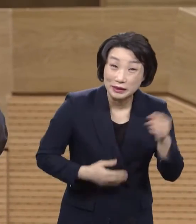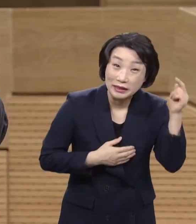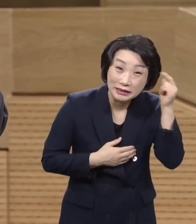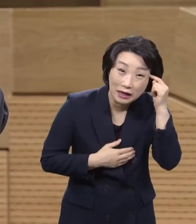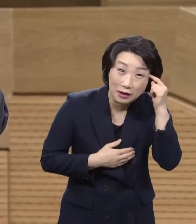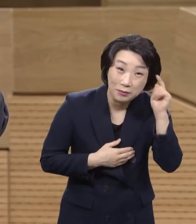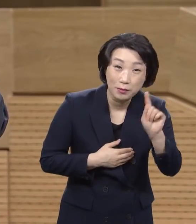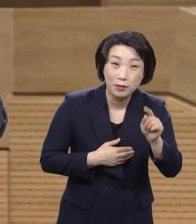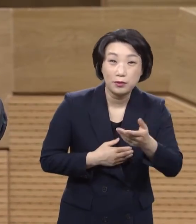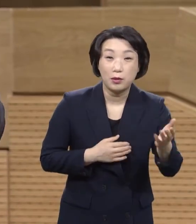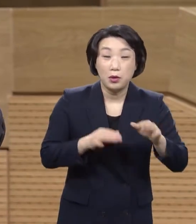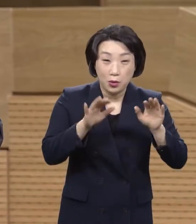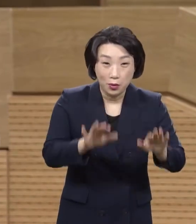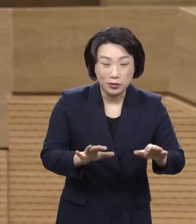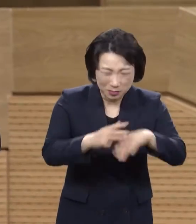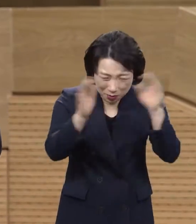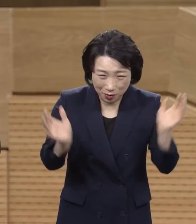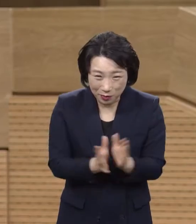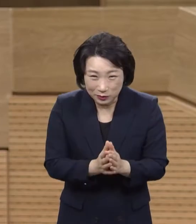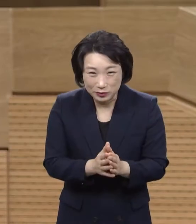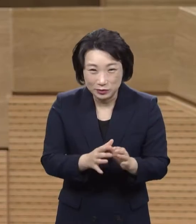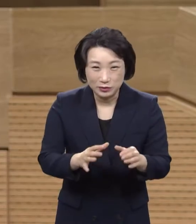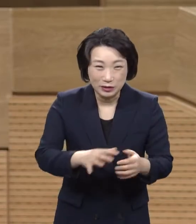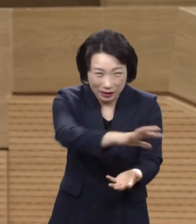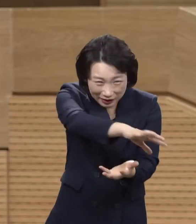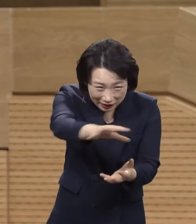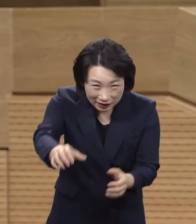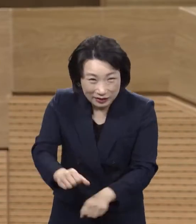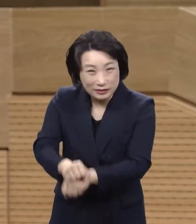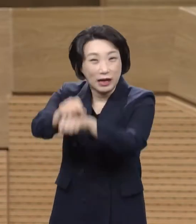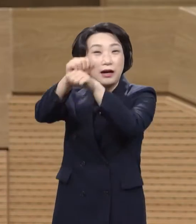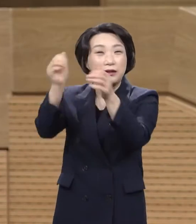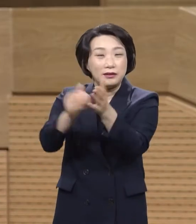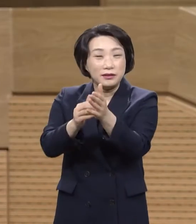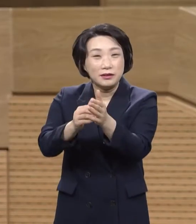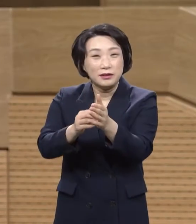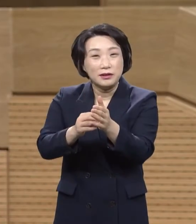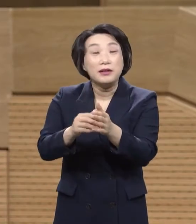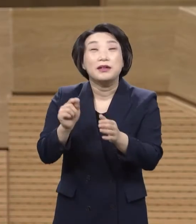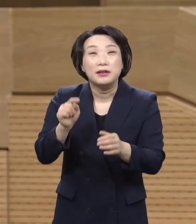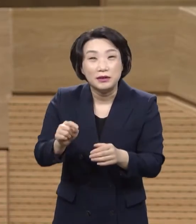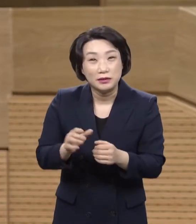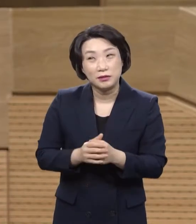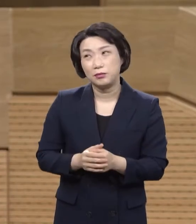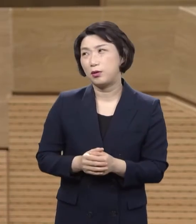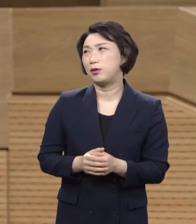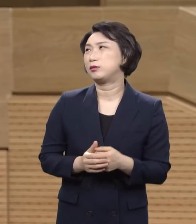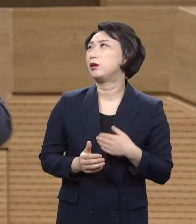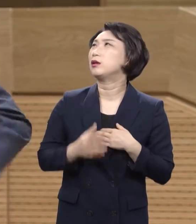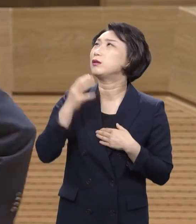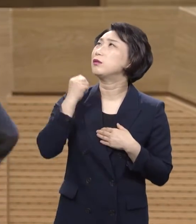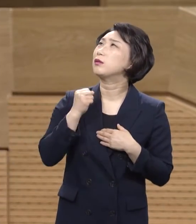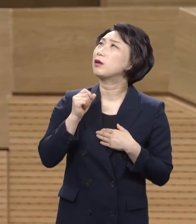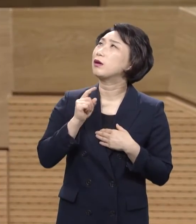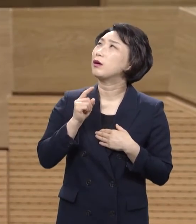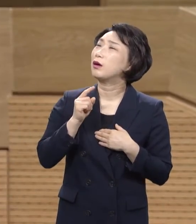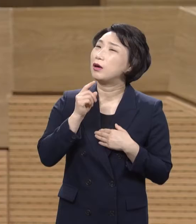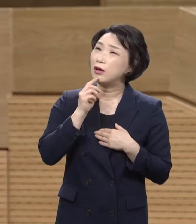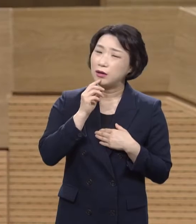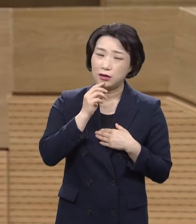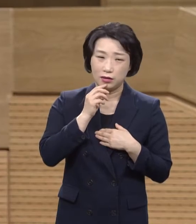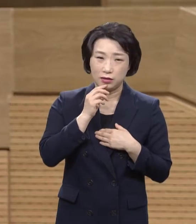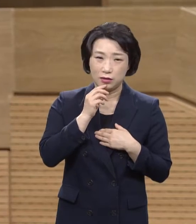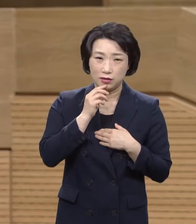생각은 오늘 거둬들여서 창고다 넣으면, 예, 그때 내 기억으로,